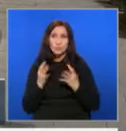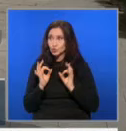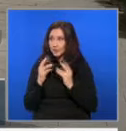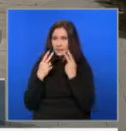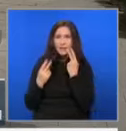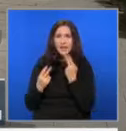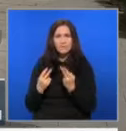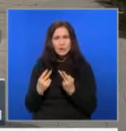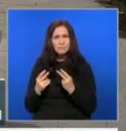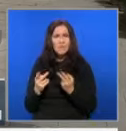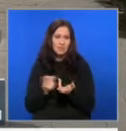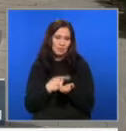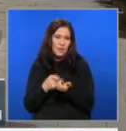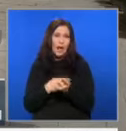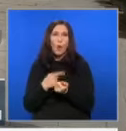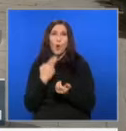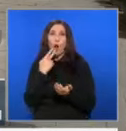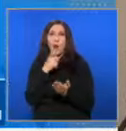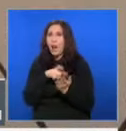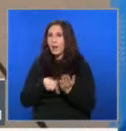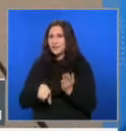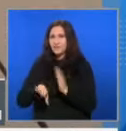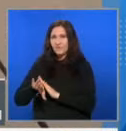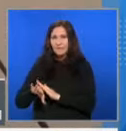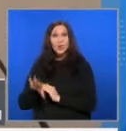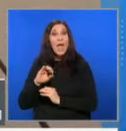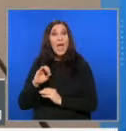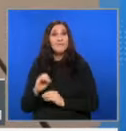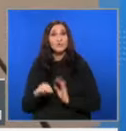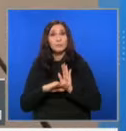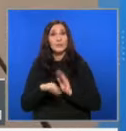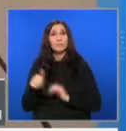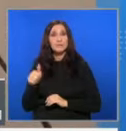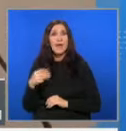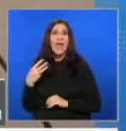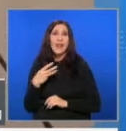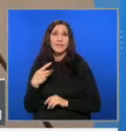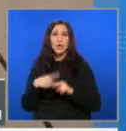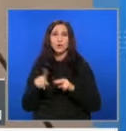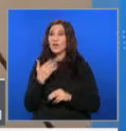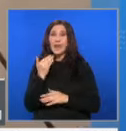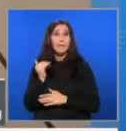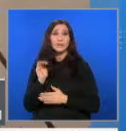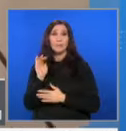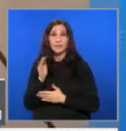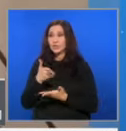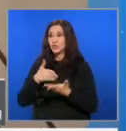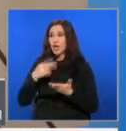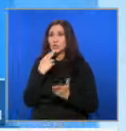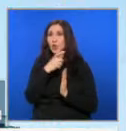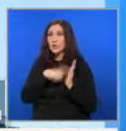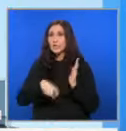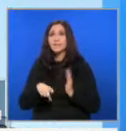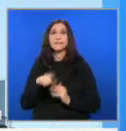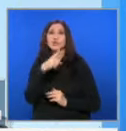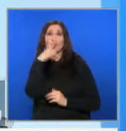видим няколко листи в лявото. Евродепутатът от БСП Елена Йончева вече няма да бъде част от листите на